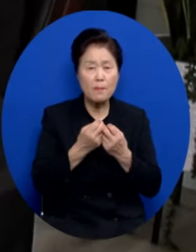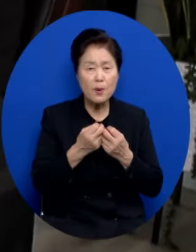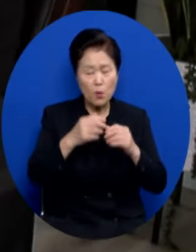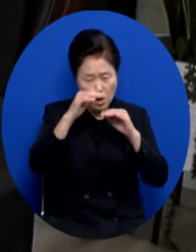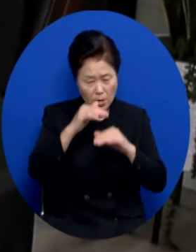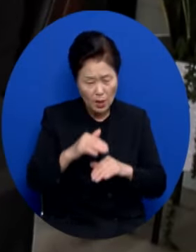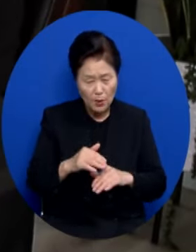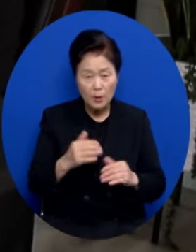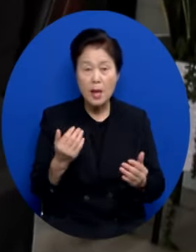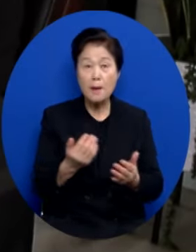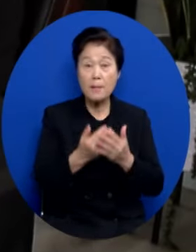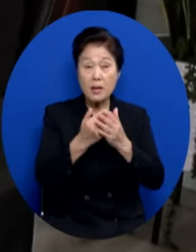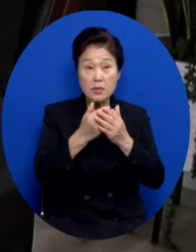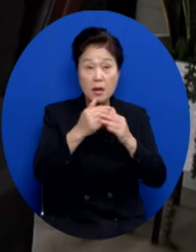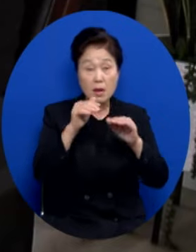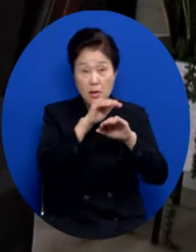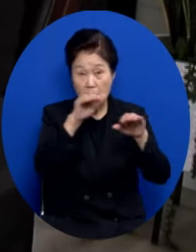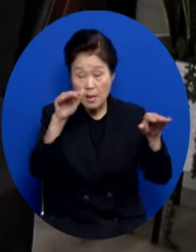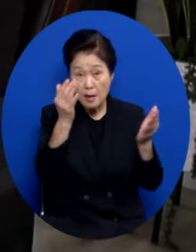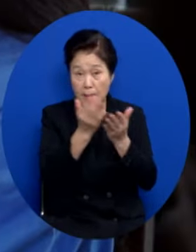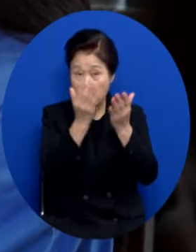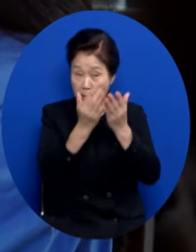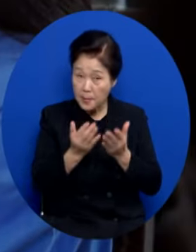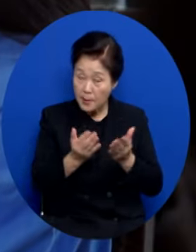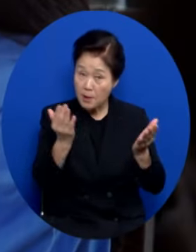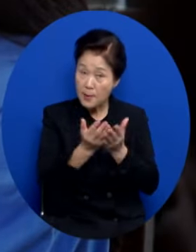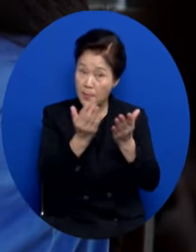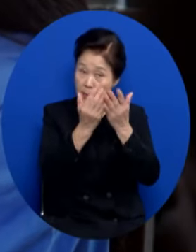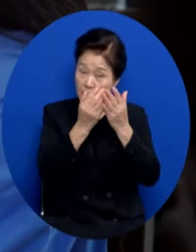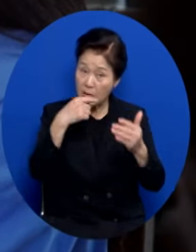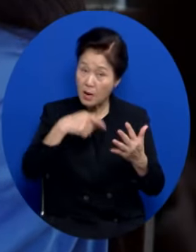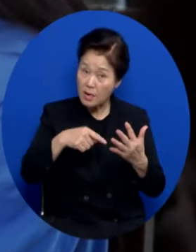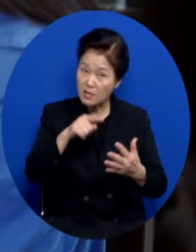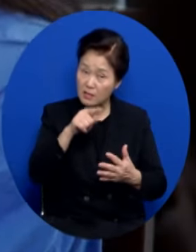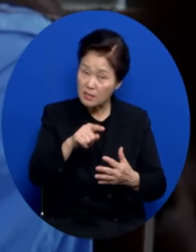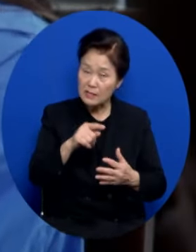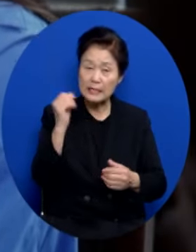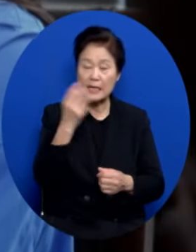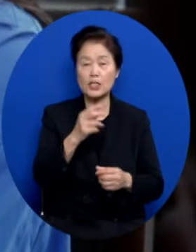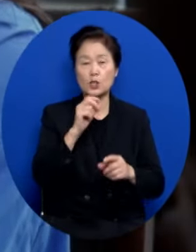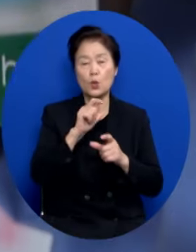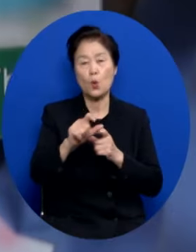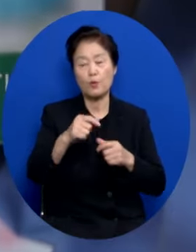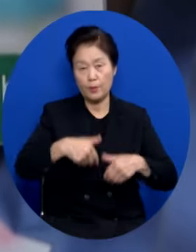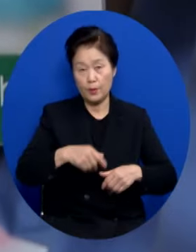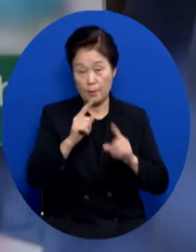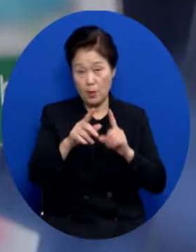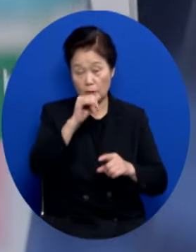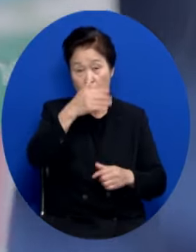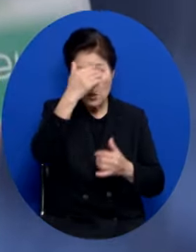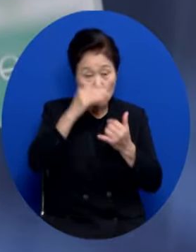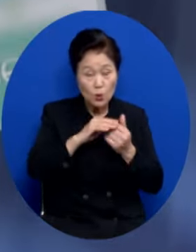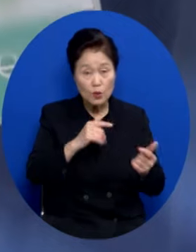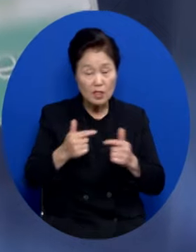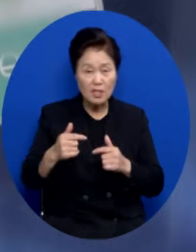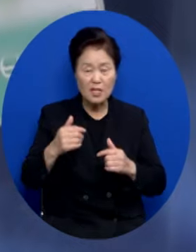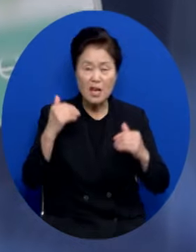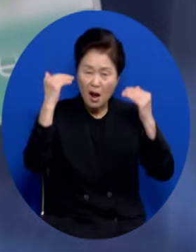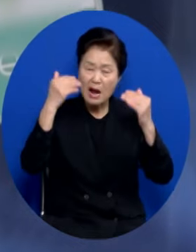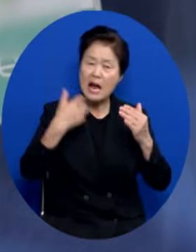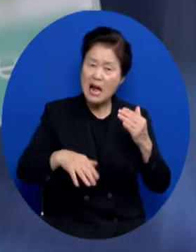발달 단계를 고려한 것인지 다시 한번 점검할 필요가 있다고 말하고 있으며 청소년들이 미성년자로서 경험하는